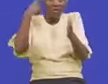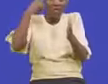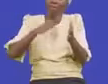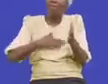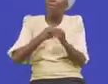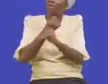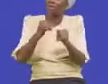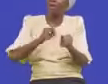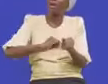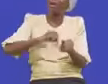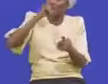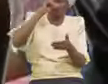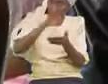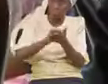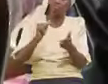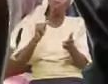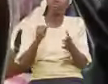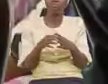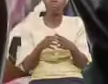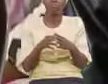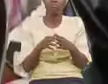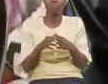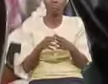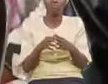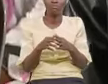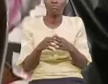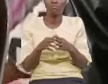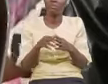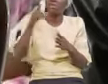Exe fɔ ɖe nye ɖeɖe kpɔkpɔ ta.